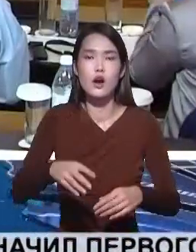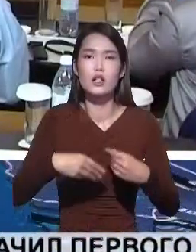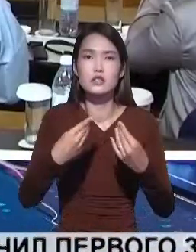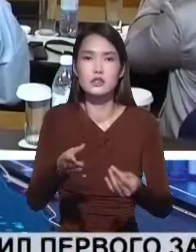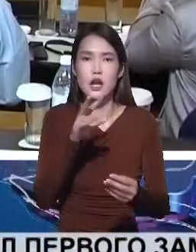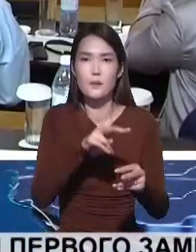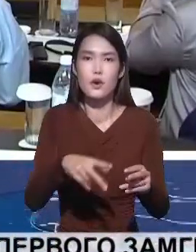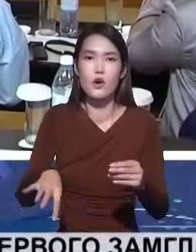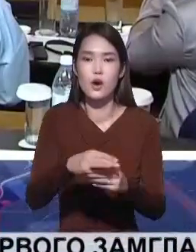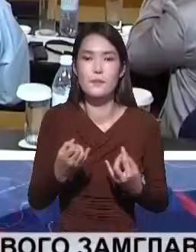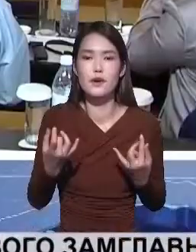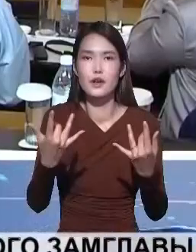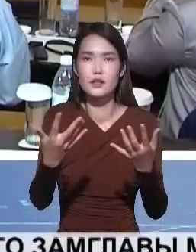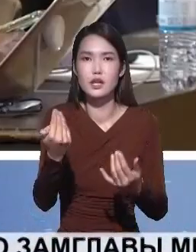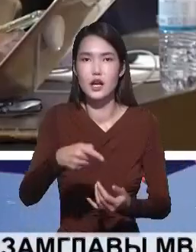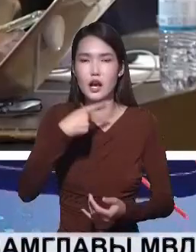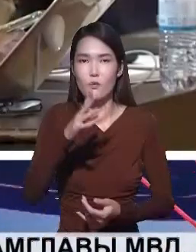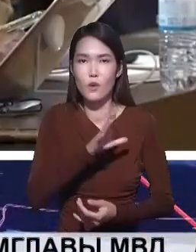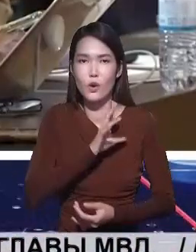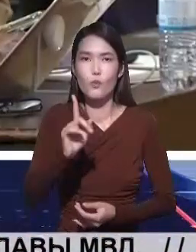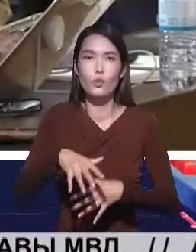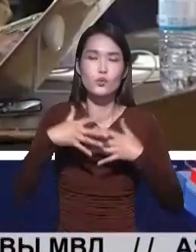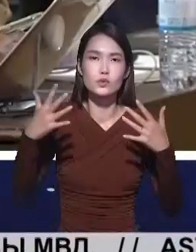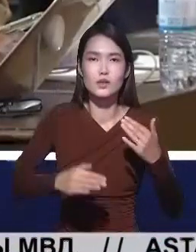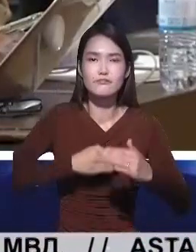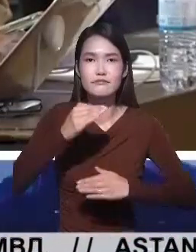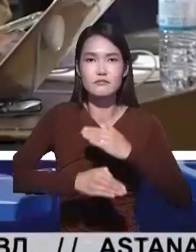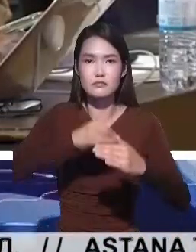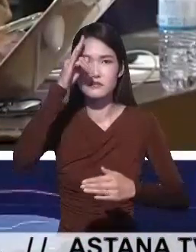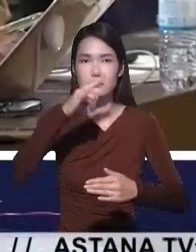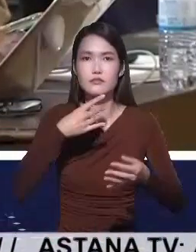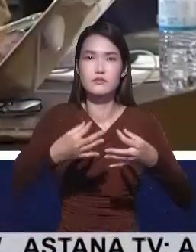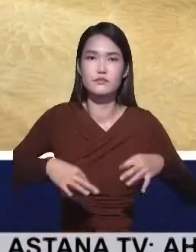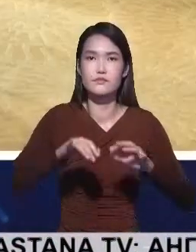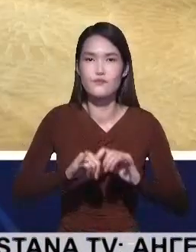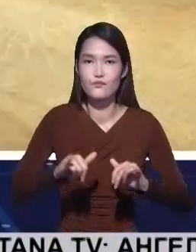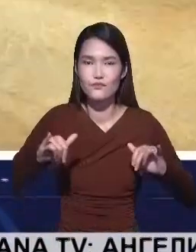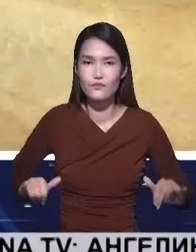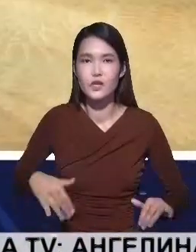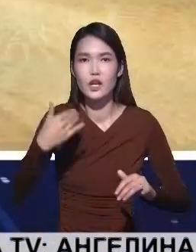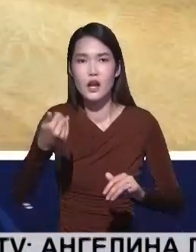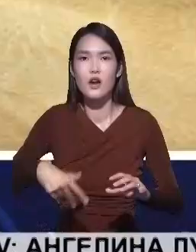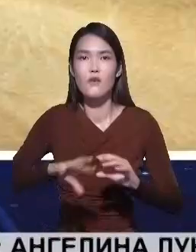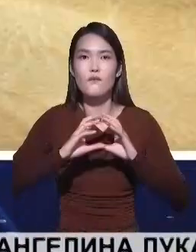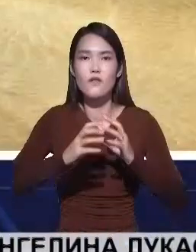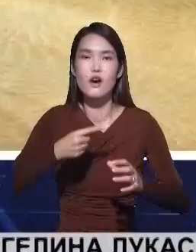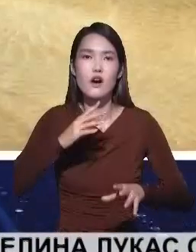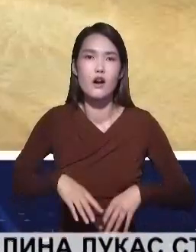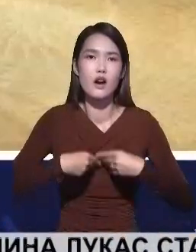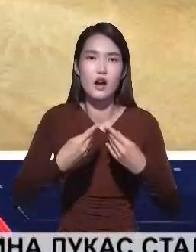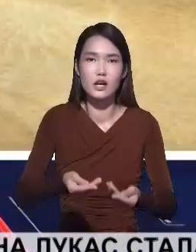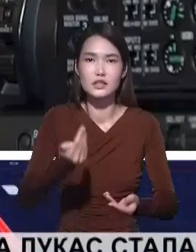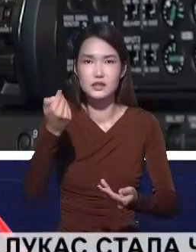соблюдением всех требований Говорят они и отмечают большое стремление Казахстана к демократическому развитию а проведение всенародного голосования по